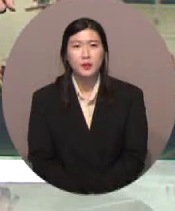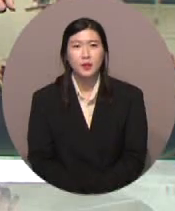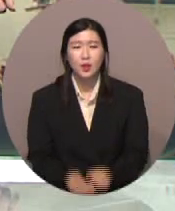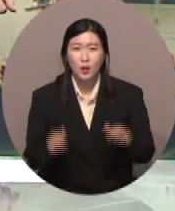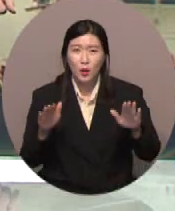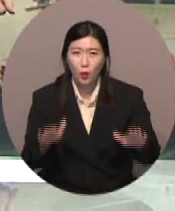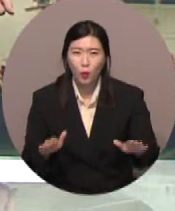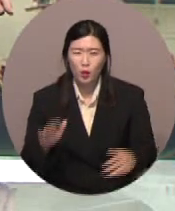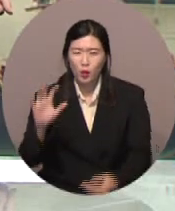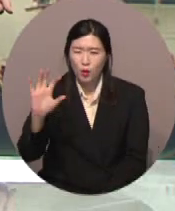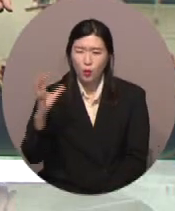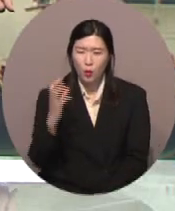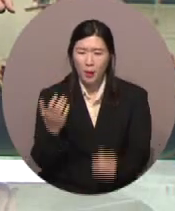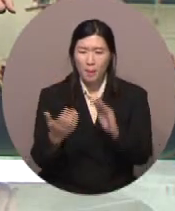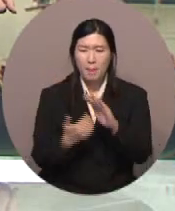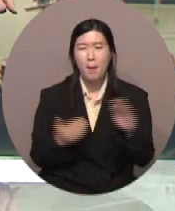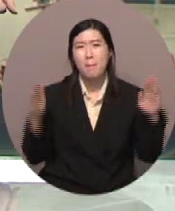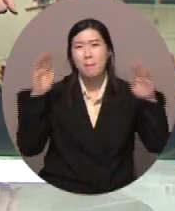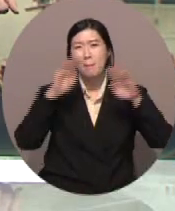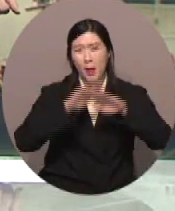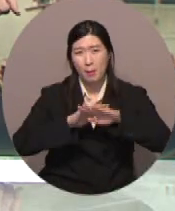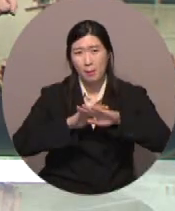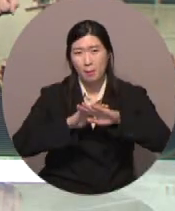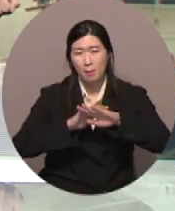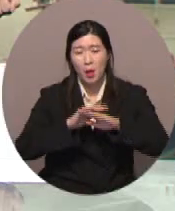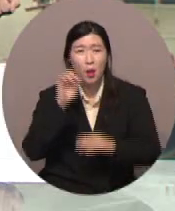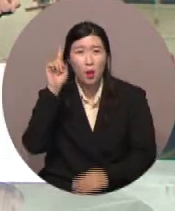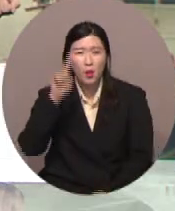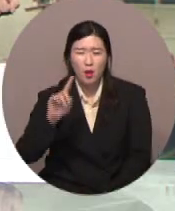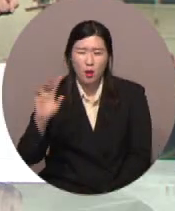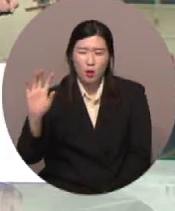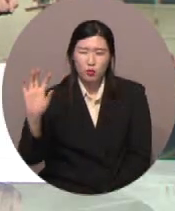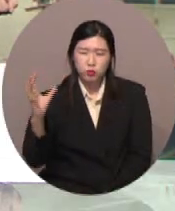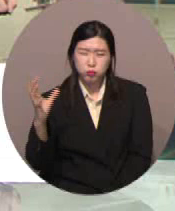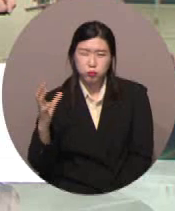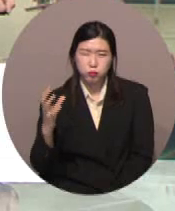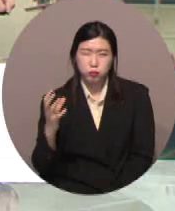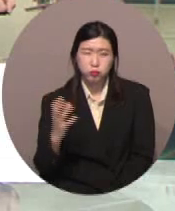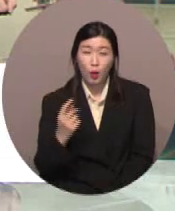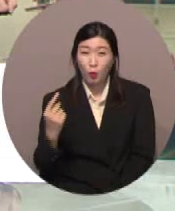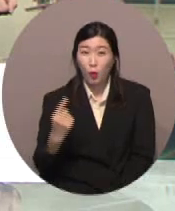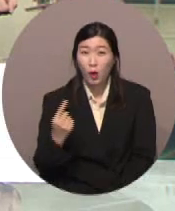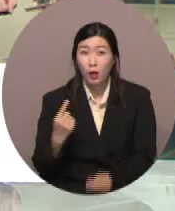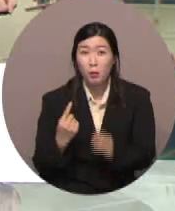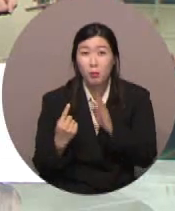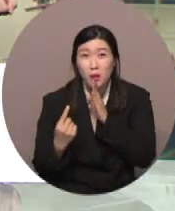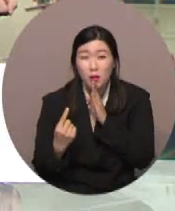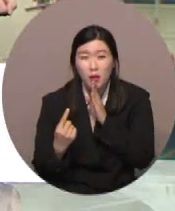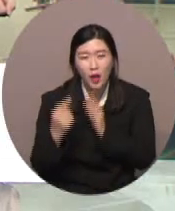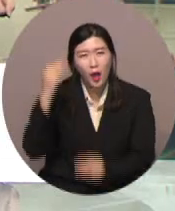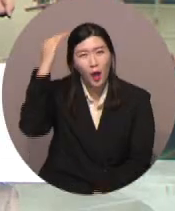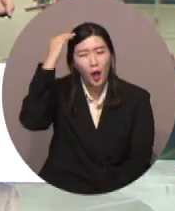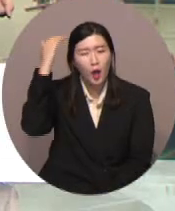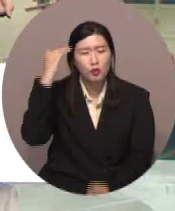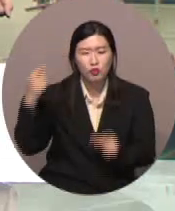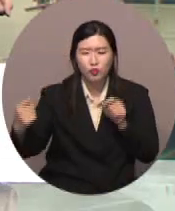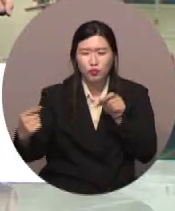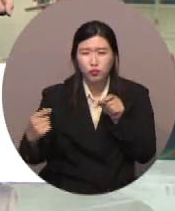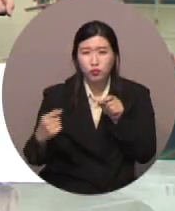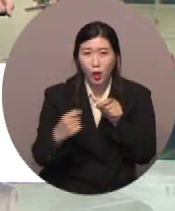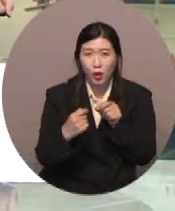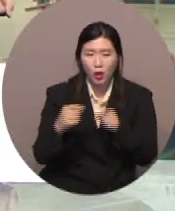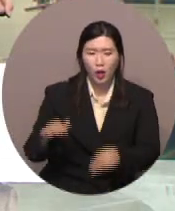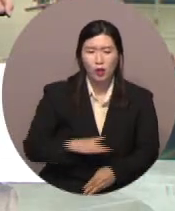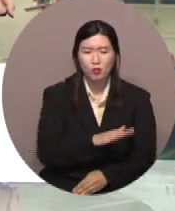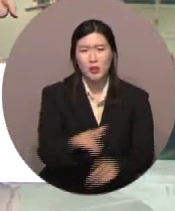그야말로 폭풍 전야입니다. 역대 가장 강한 세력을 가진 제11호 태풍 힌남노가 우리나라에 접근하면서 대전과